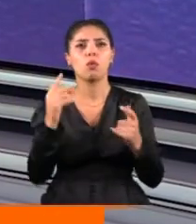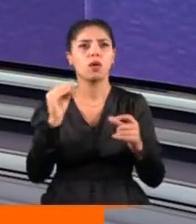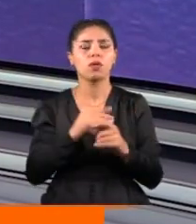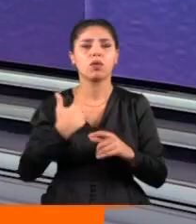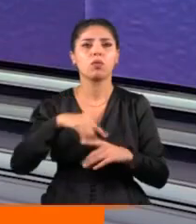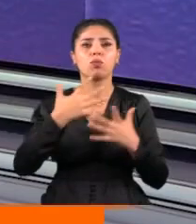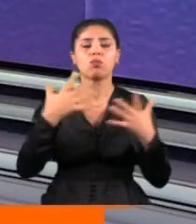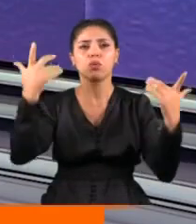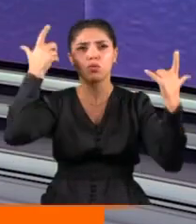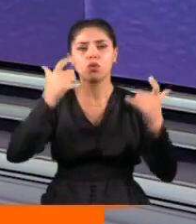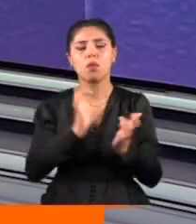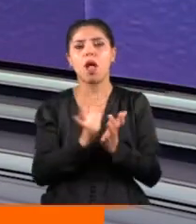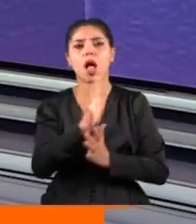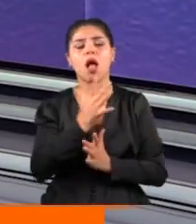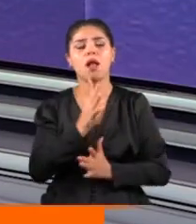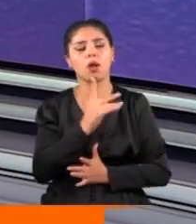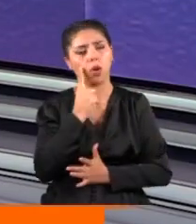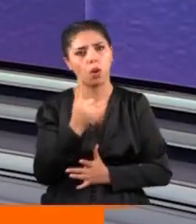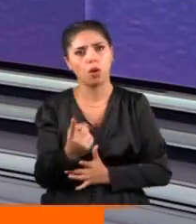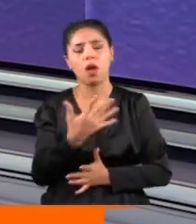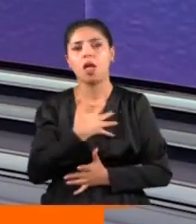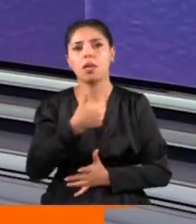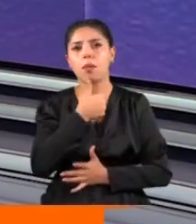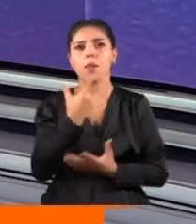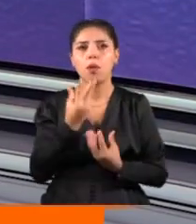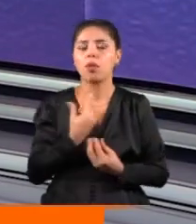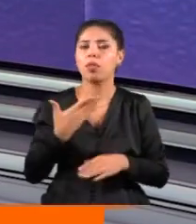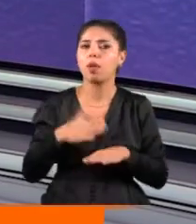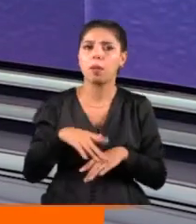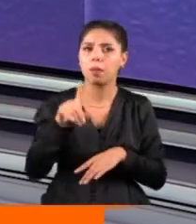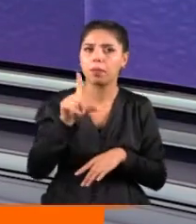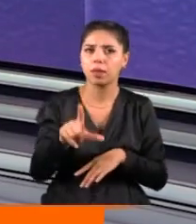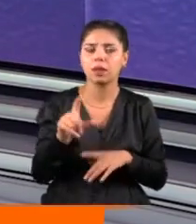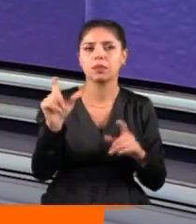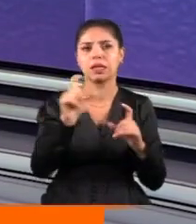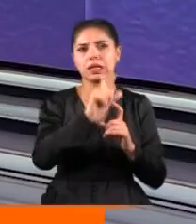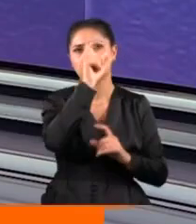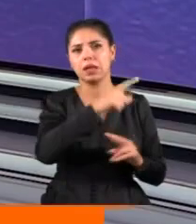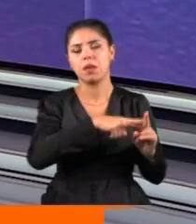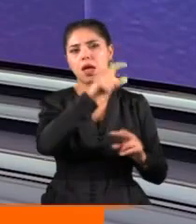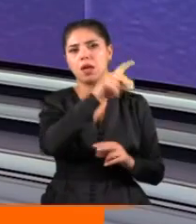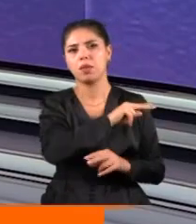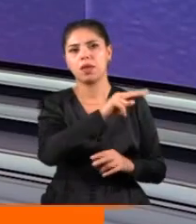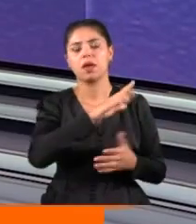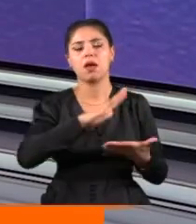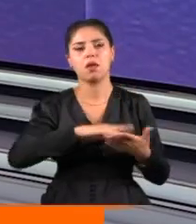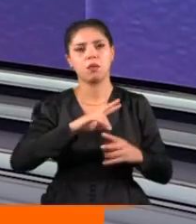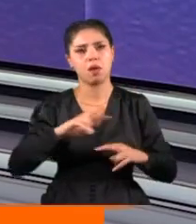bize düşüyor. Peki ne yapabiliriz? Anne baba olarak nasıl bir yol izleyebiliriz? Samet Öztaylan ve Arif Soner Kalkan